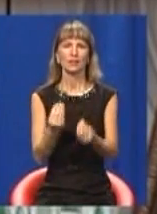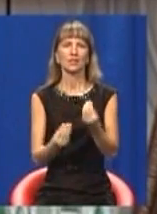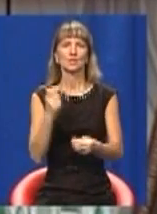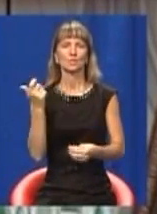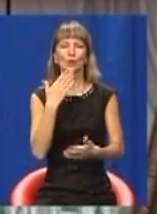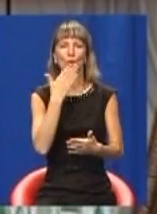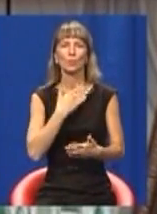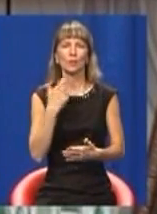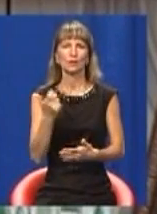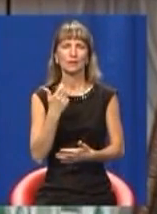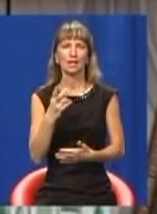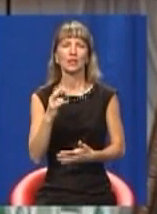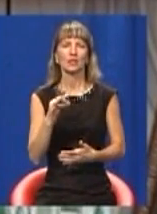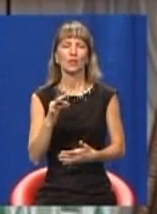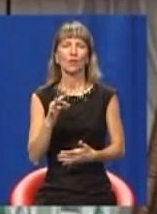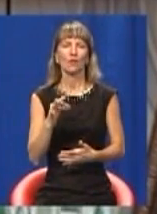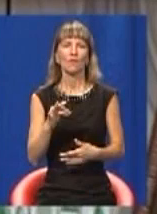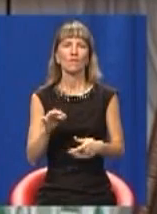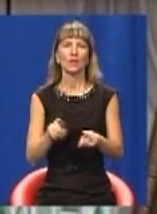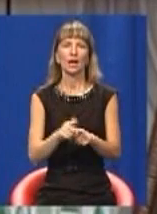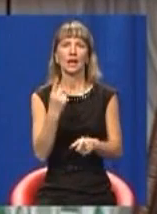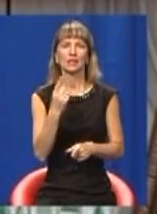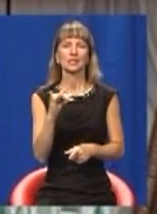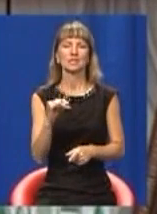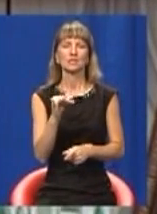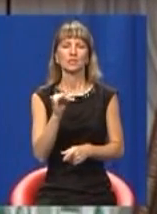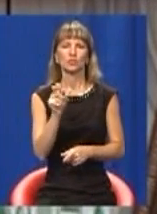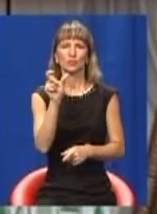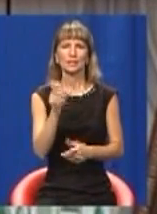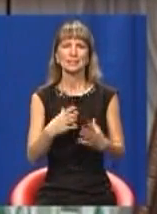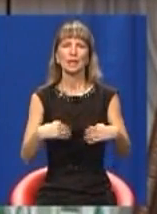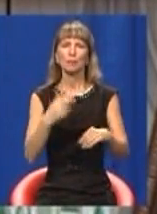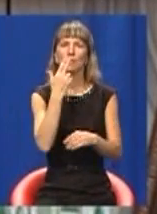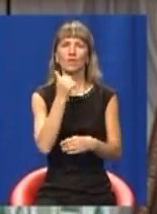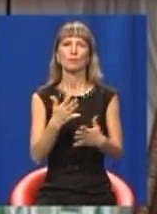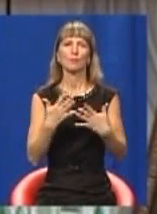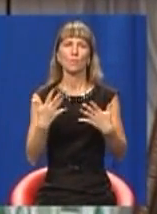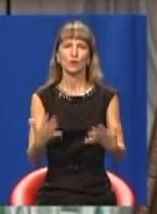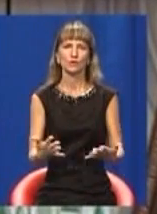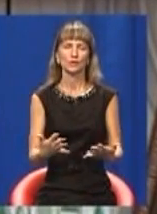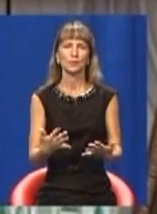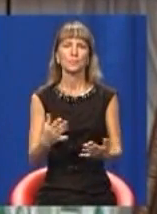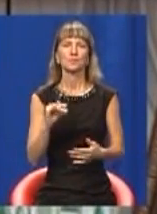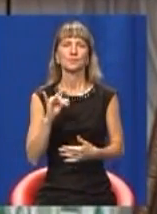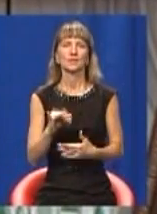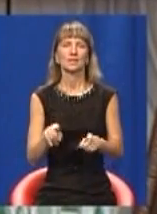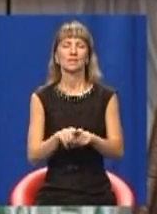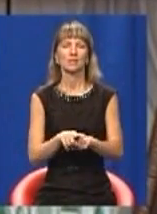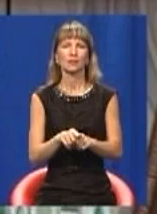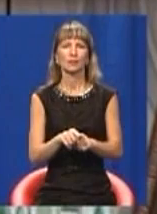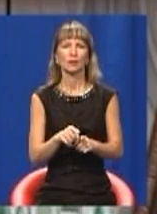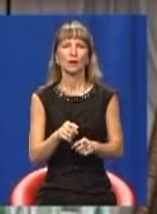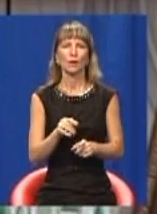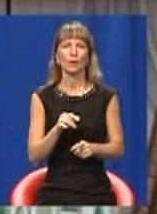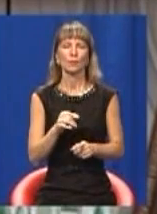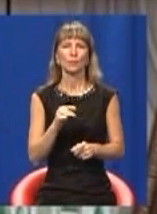очень любят своих хозяев, но всего же к одному из членов семьи они привыкли больше. Также они не очень любят